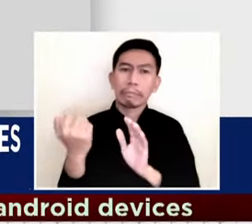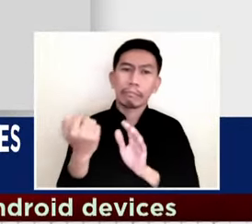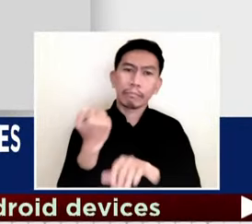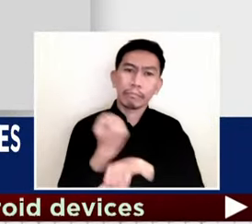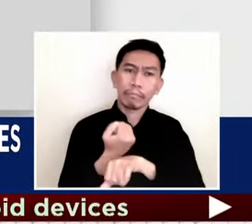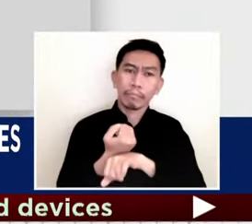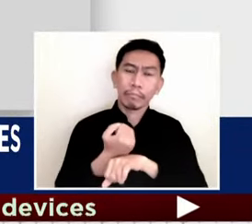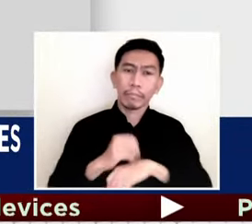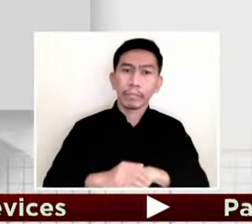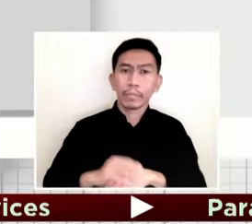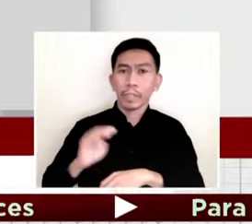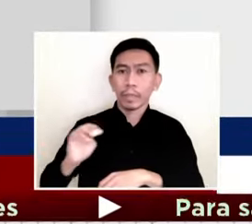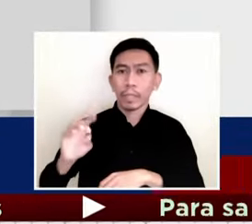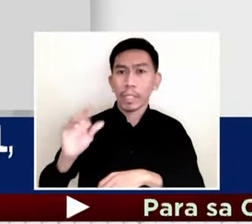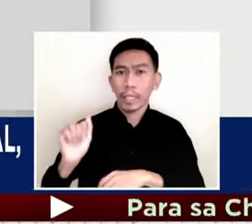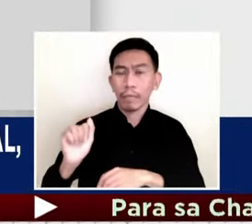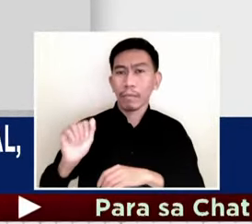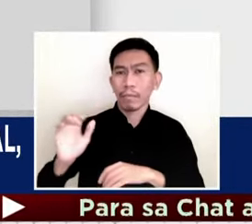Resolution Number